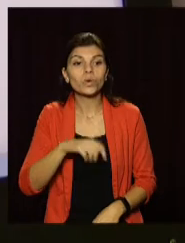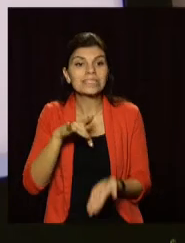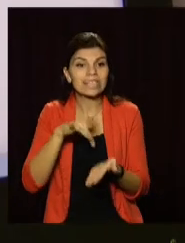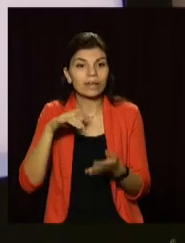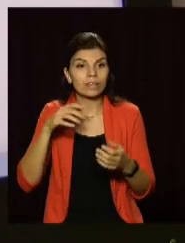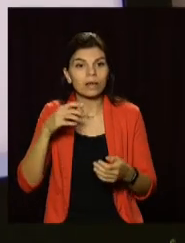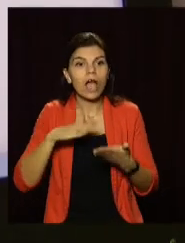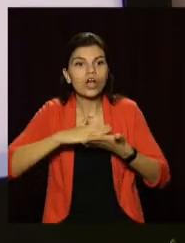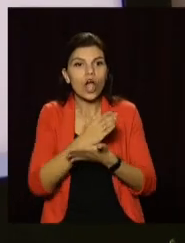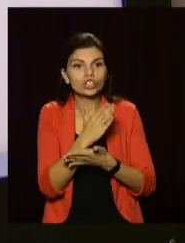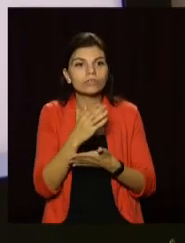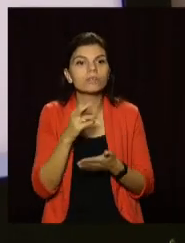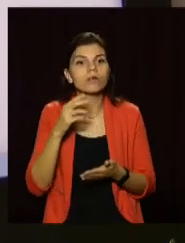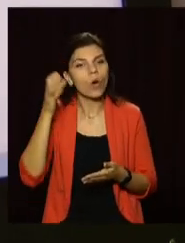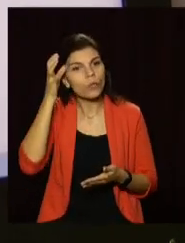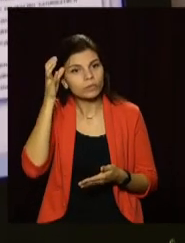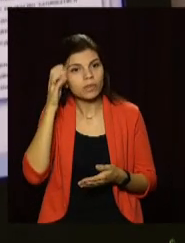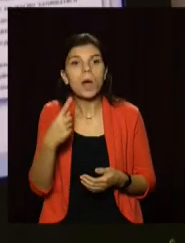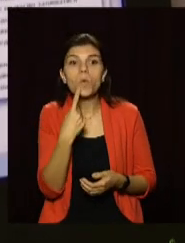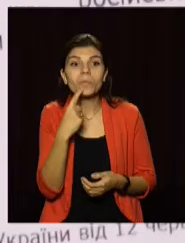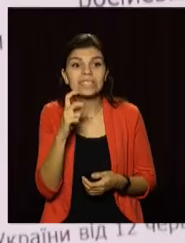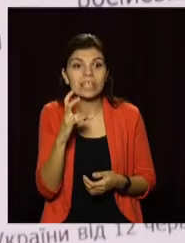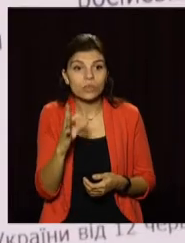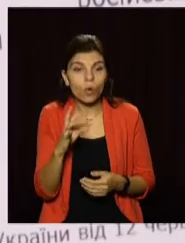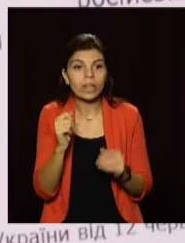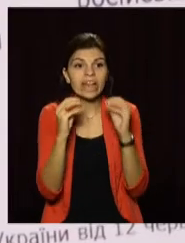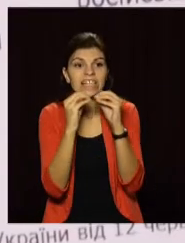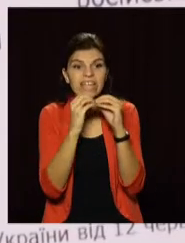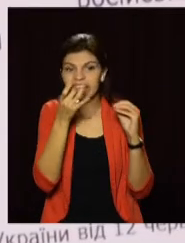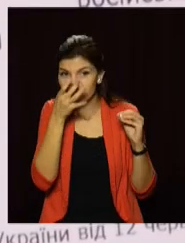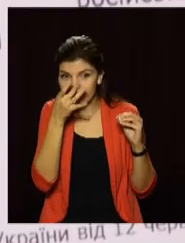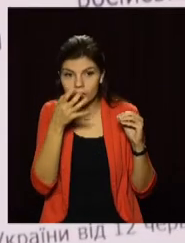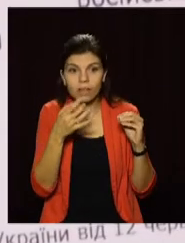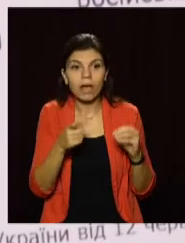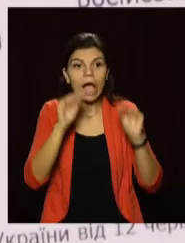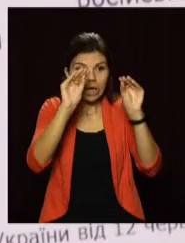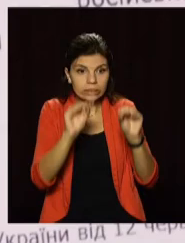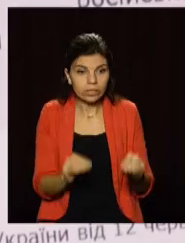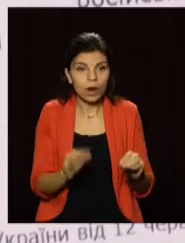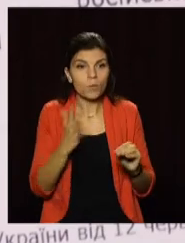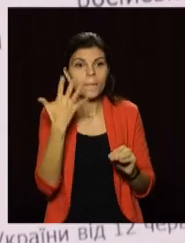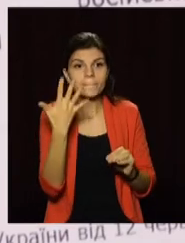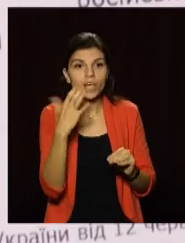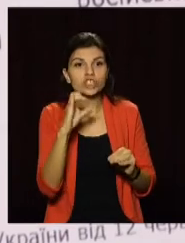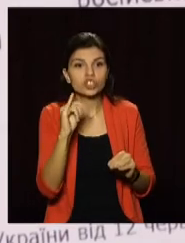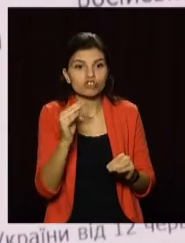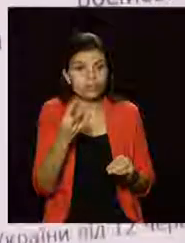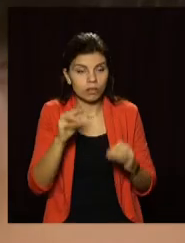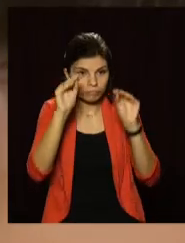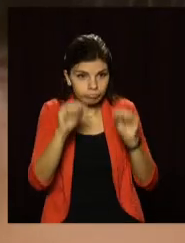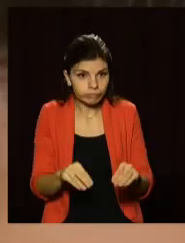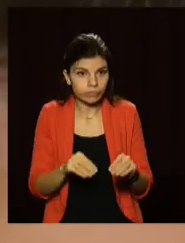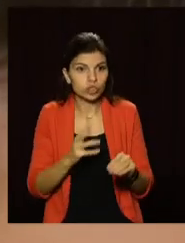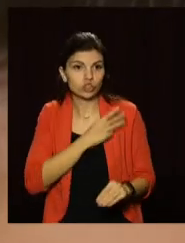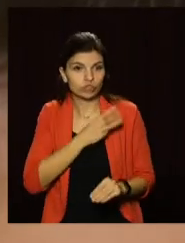оцінювання якості освіти. Пробне ЗНО заплановане на 10 квітня. Реєстрація стартує 5 січня. З огляду